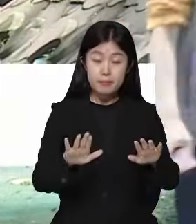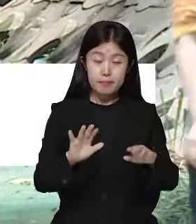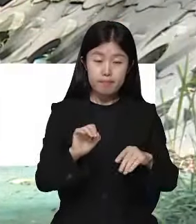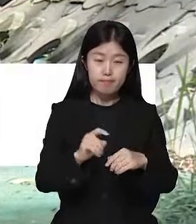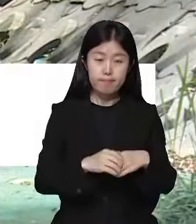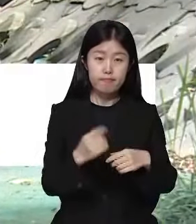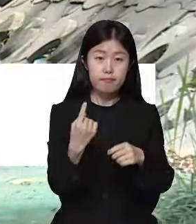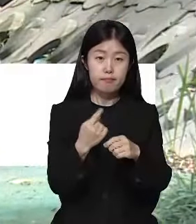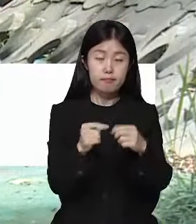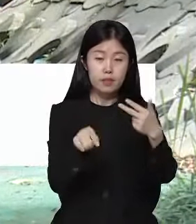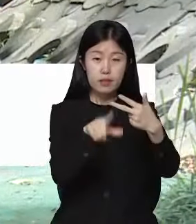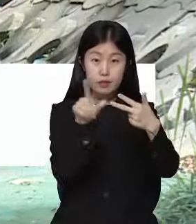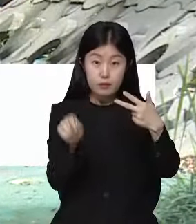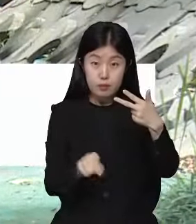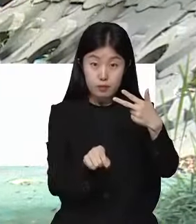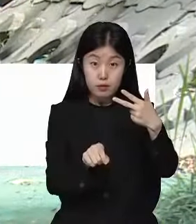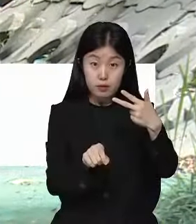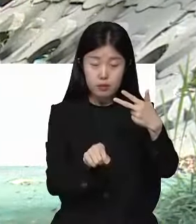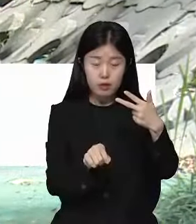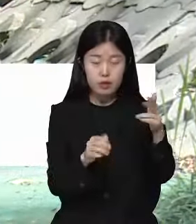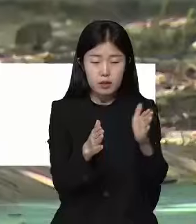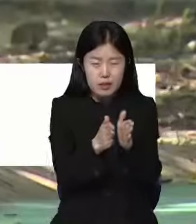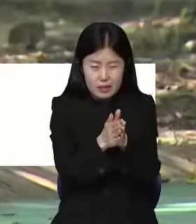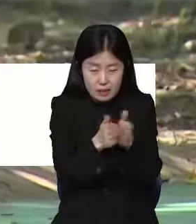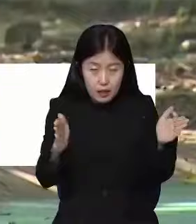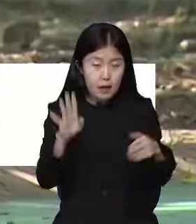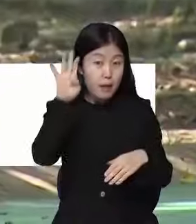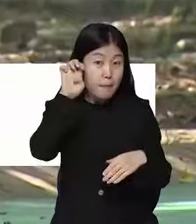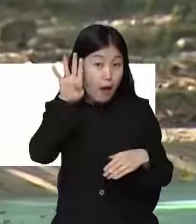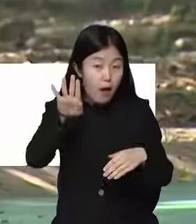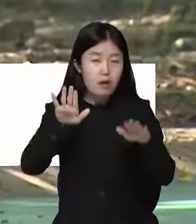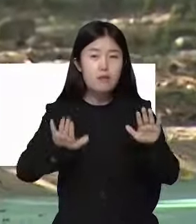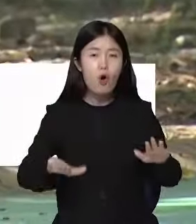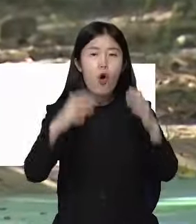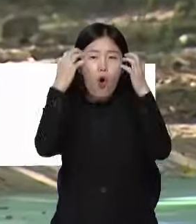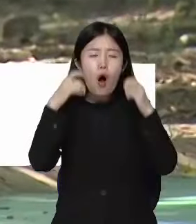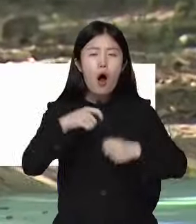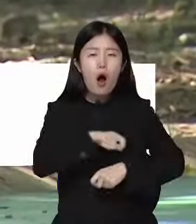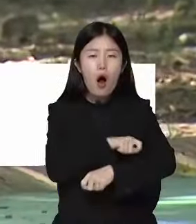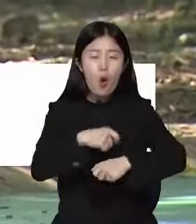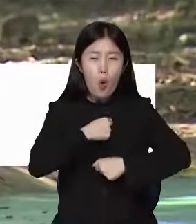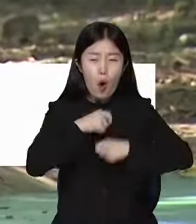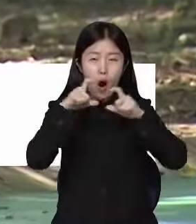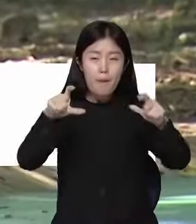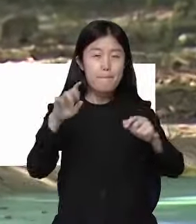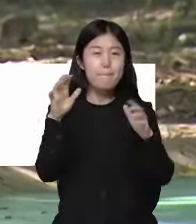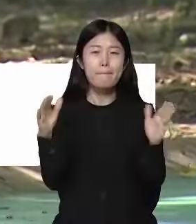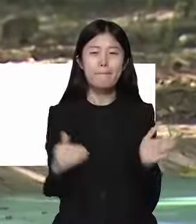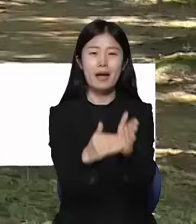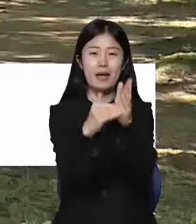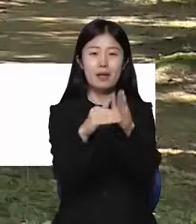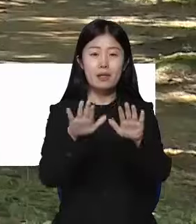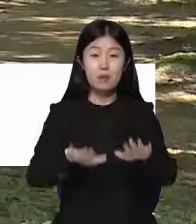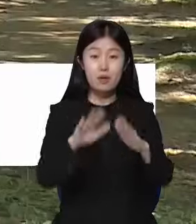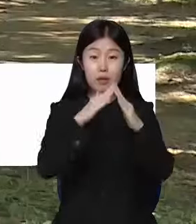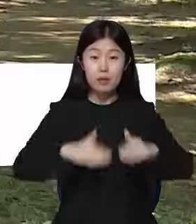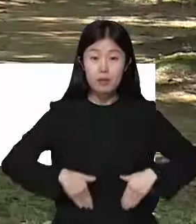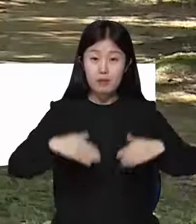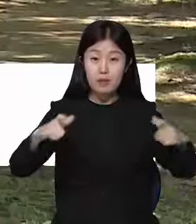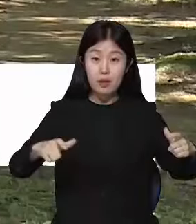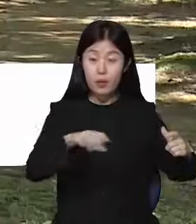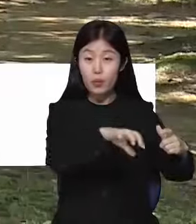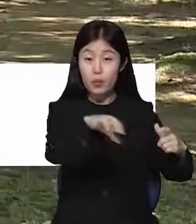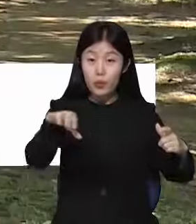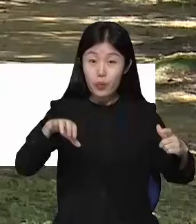폭염특보가 발효된 이후 44일 만에 해제된 겁니다. 현재 전남 8개 시군에는 폭염주의보가 발효 중인데